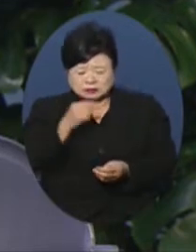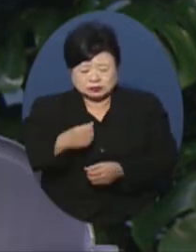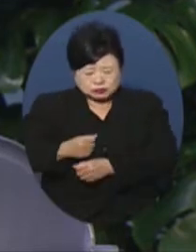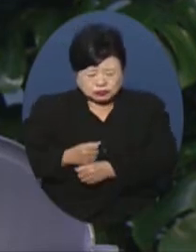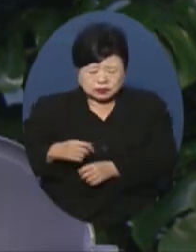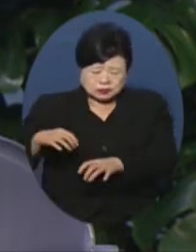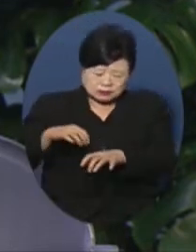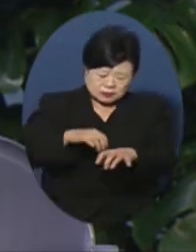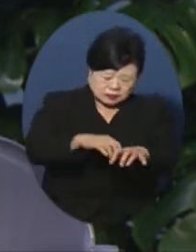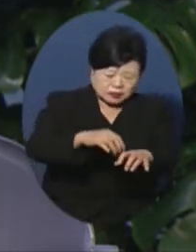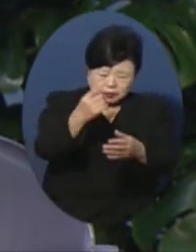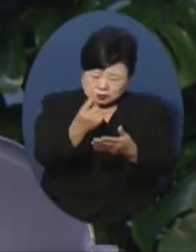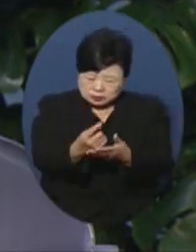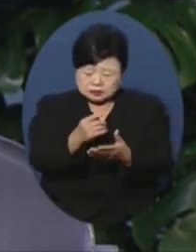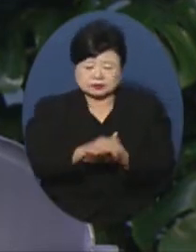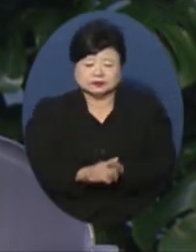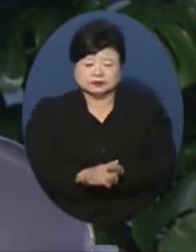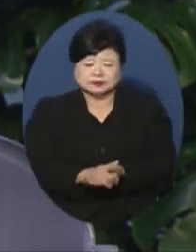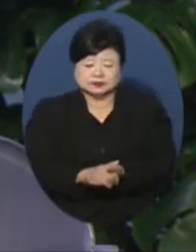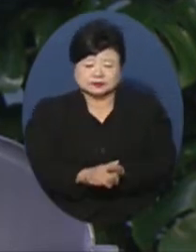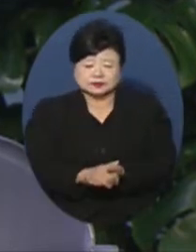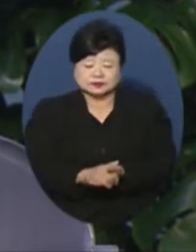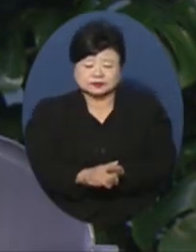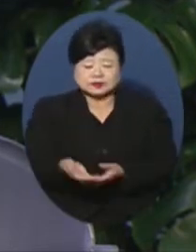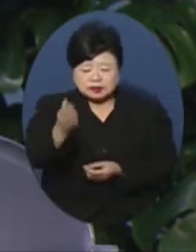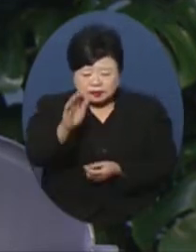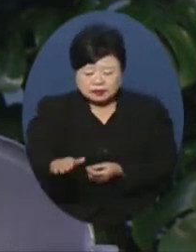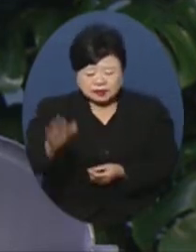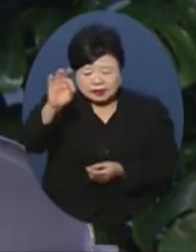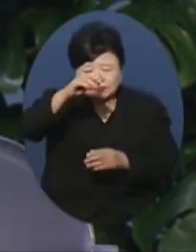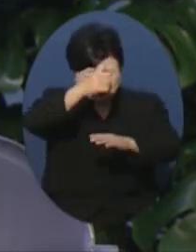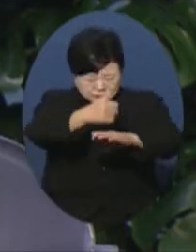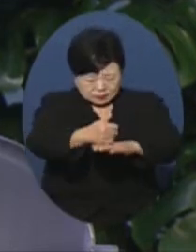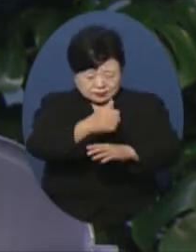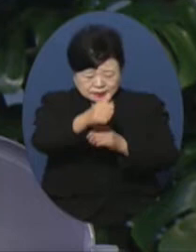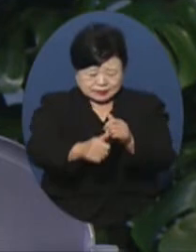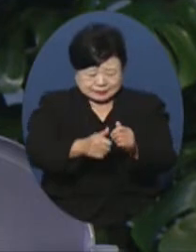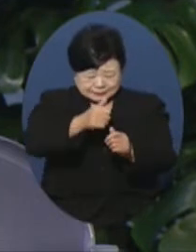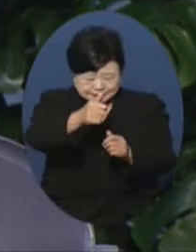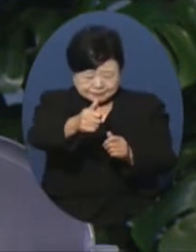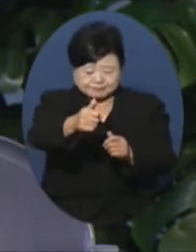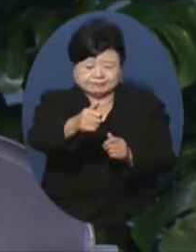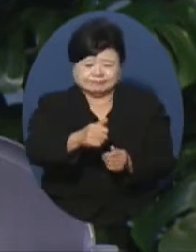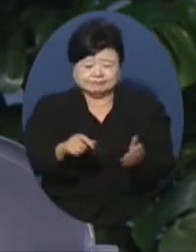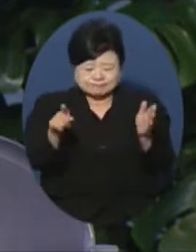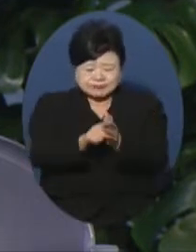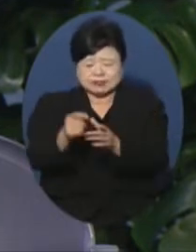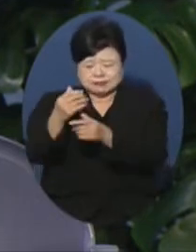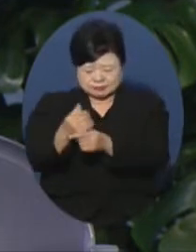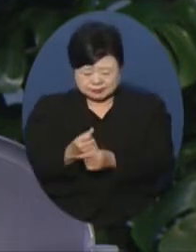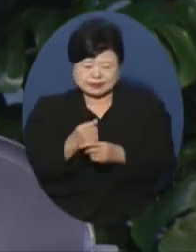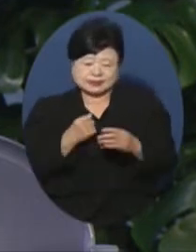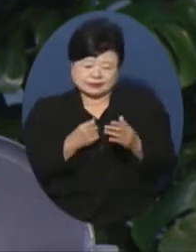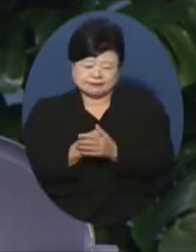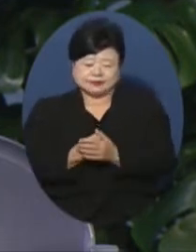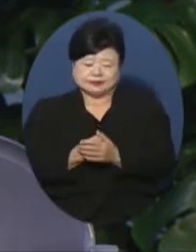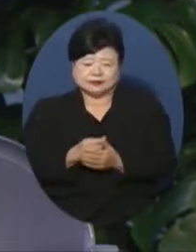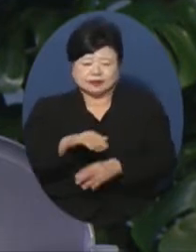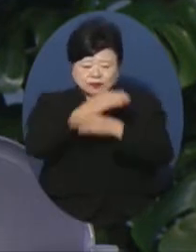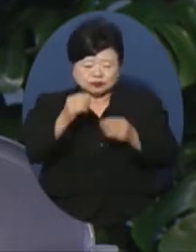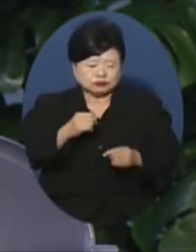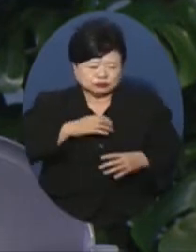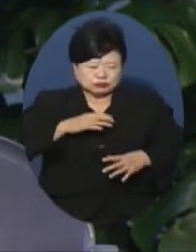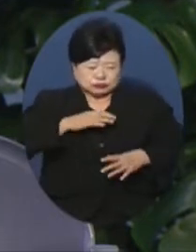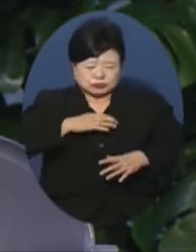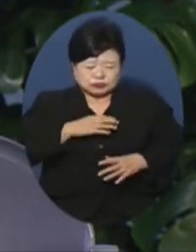적들이 공격을 받았습니다. 하지만 다윗은 하나님을 믿고 의지하였으므로